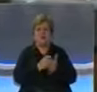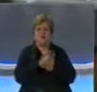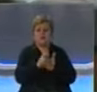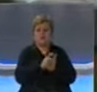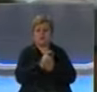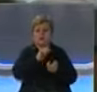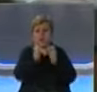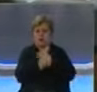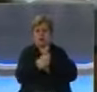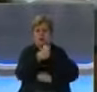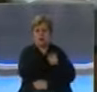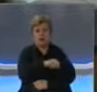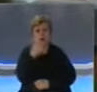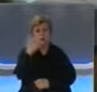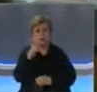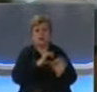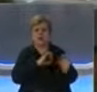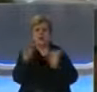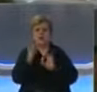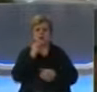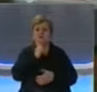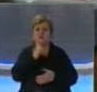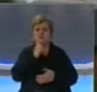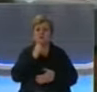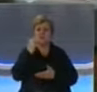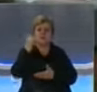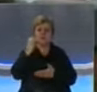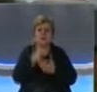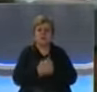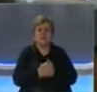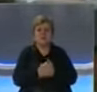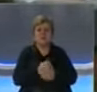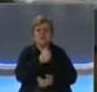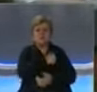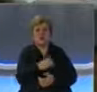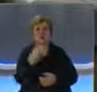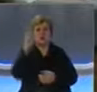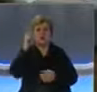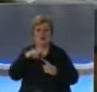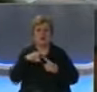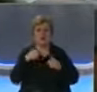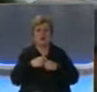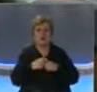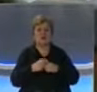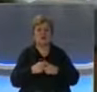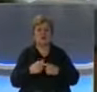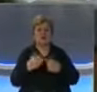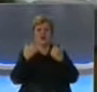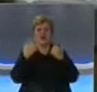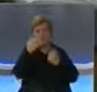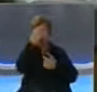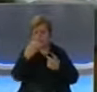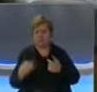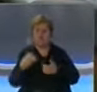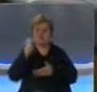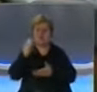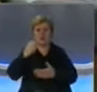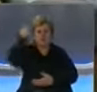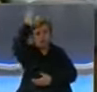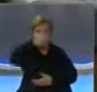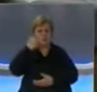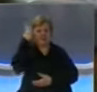deri 3 vjeçare, deri në sigurimin e financimit nga parapagimi, çdo vit RTK-s i ndahet 0.7% të hyrave nga buxheti i